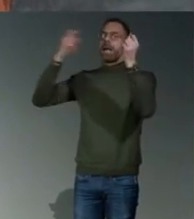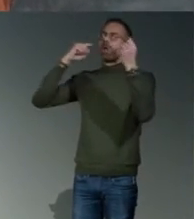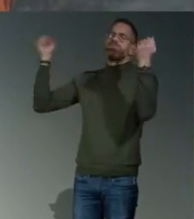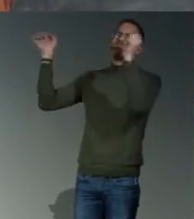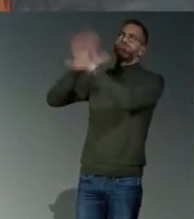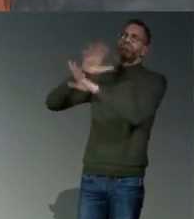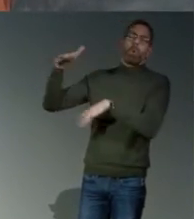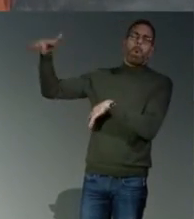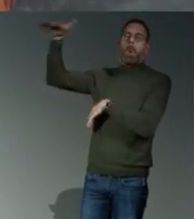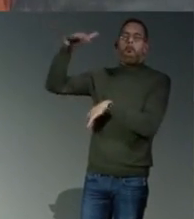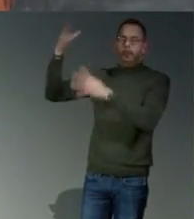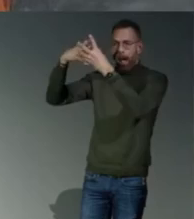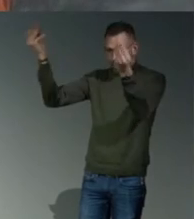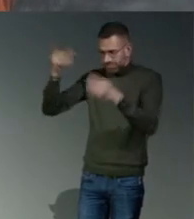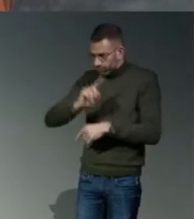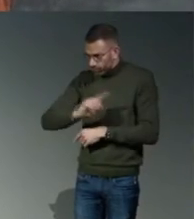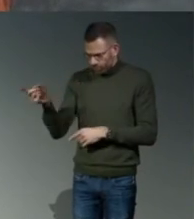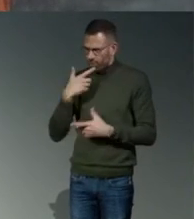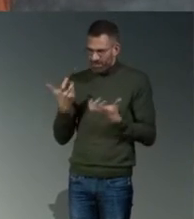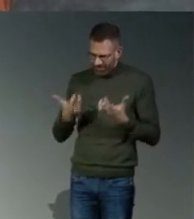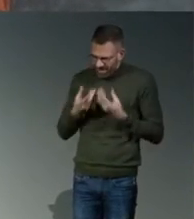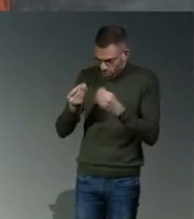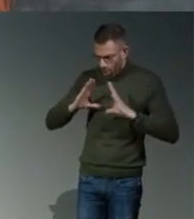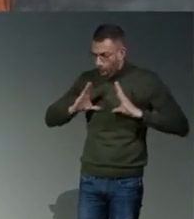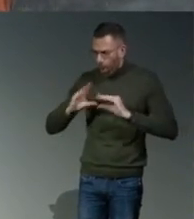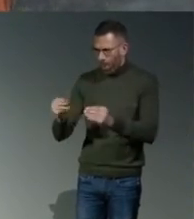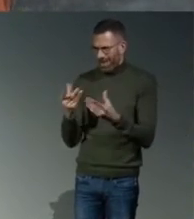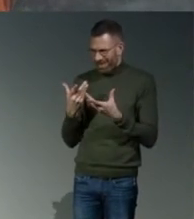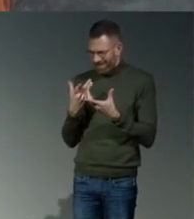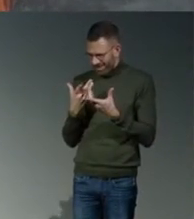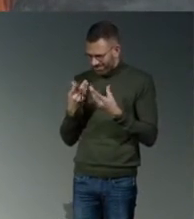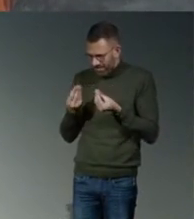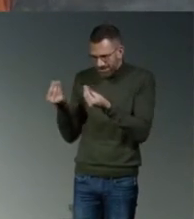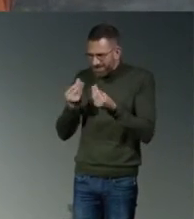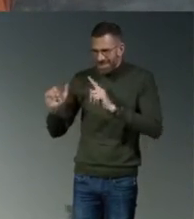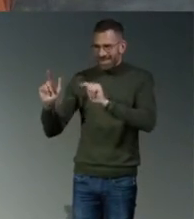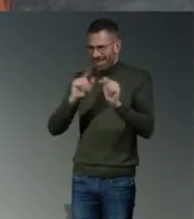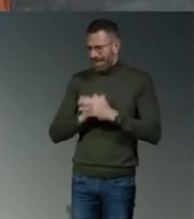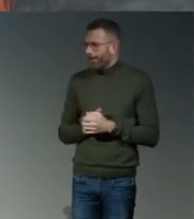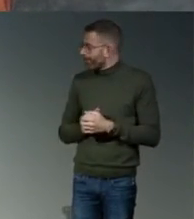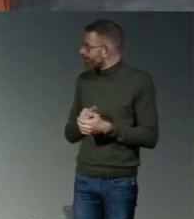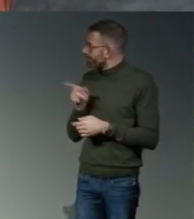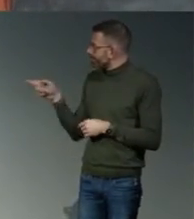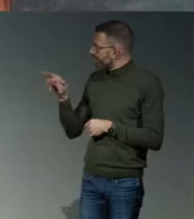je voulais redonner à tout ça et son humanité et sa matérialité. Et vous, Emilien de Reclaine ?